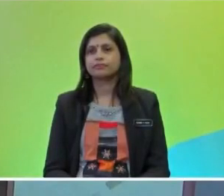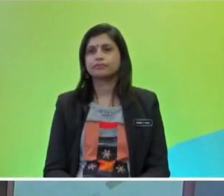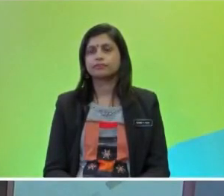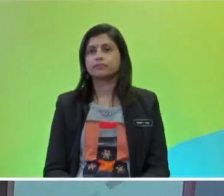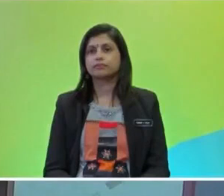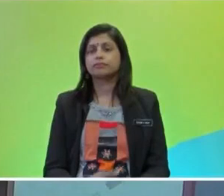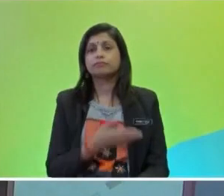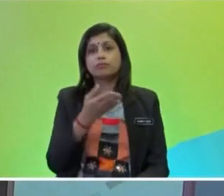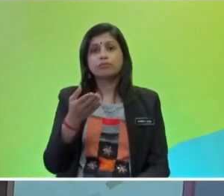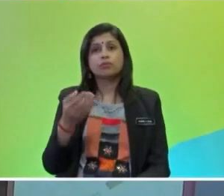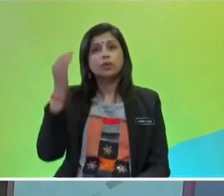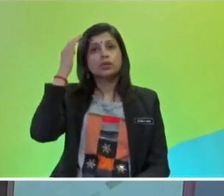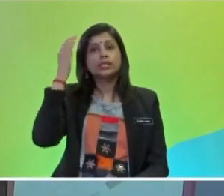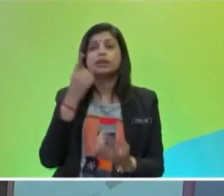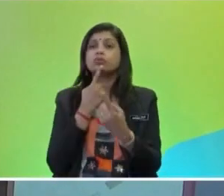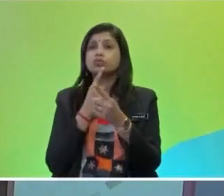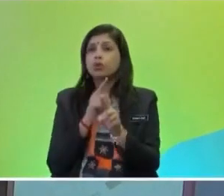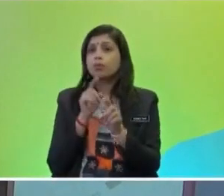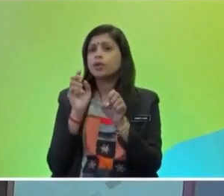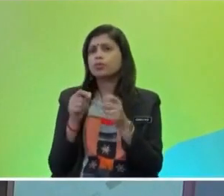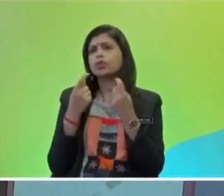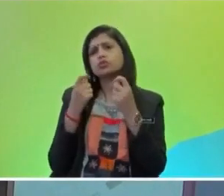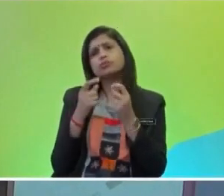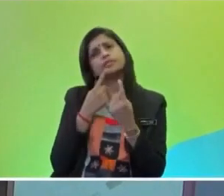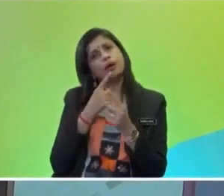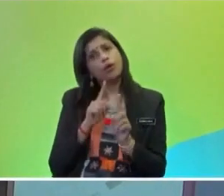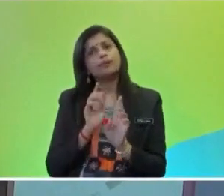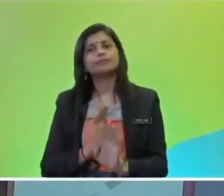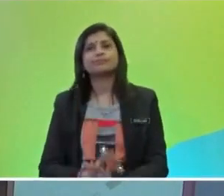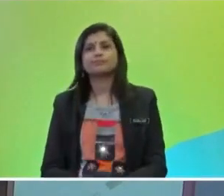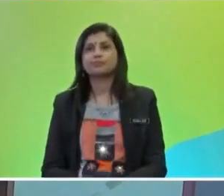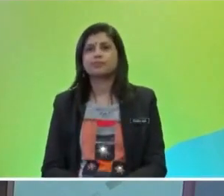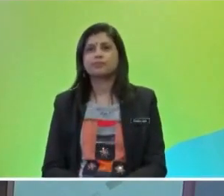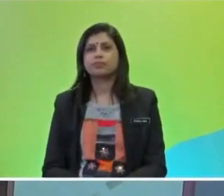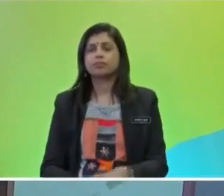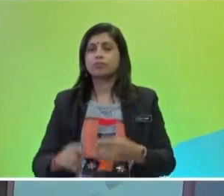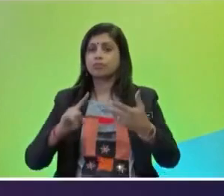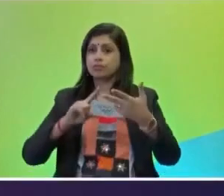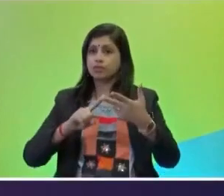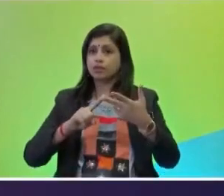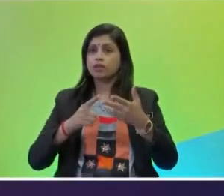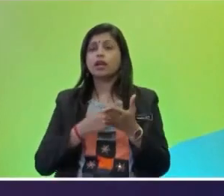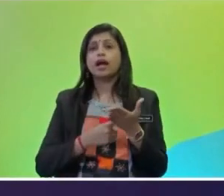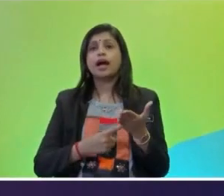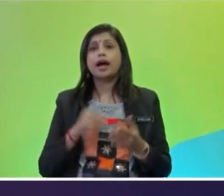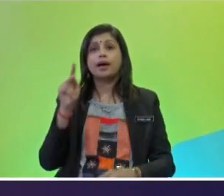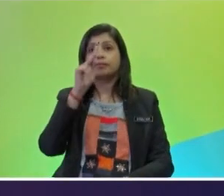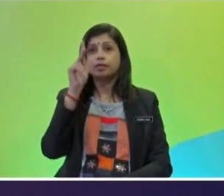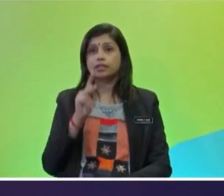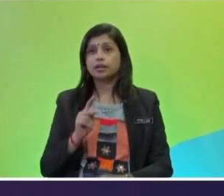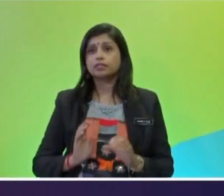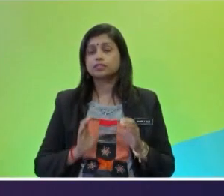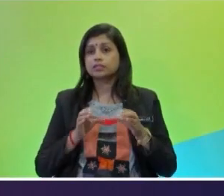jawapan, tolong cuba dekat rumah. Okey, ini soalan yang ketiga. Apakah cara berterima